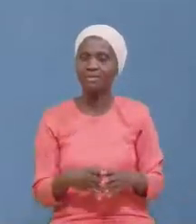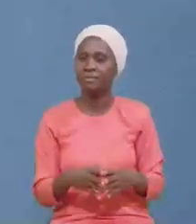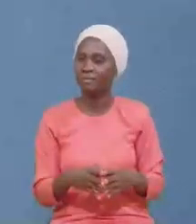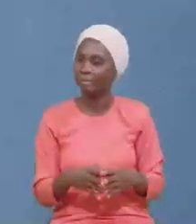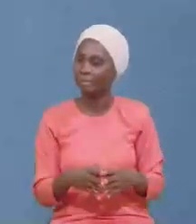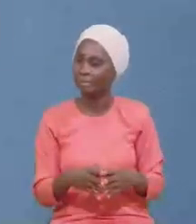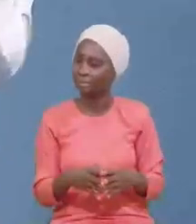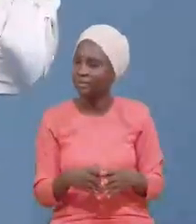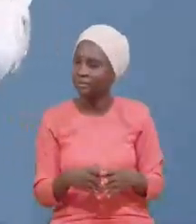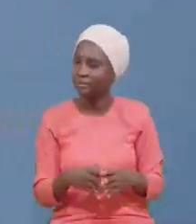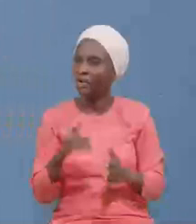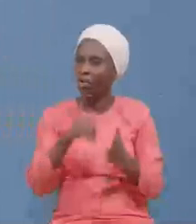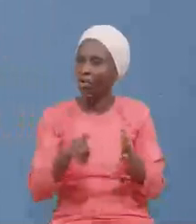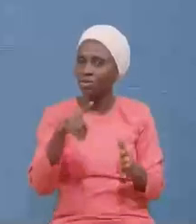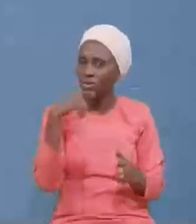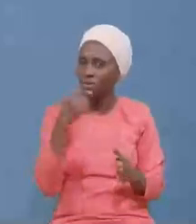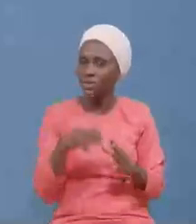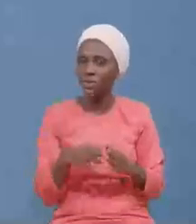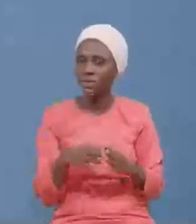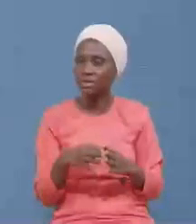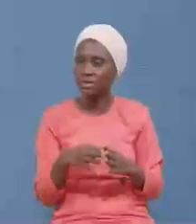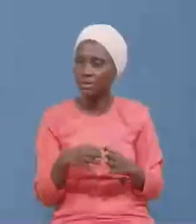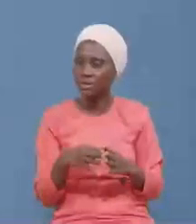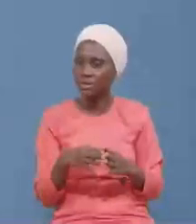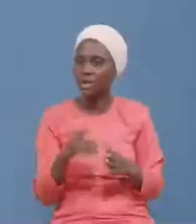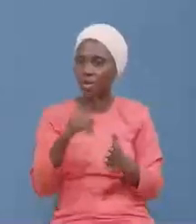Ce que tu dis, ce que tu penses,